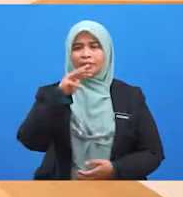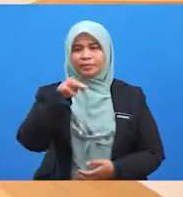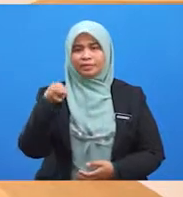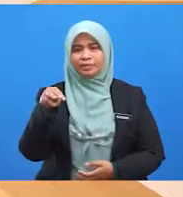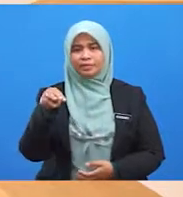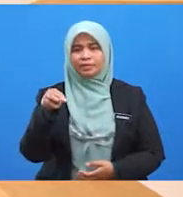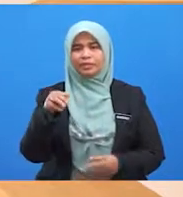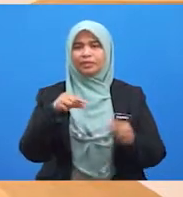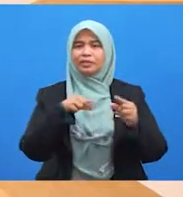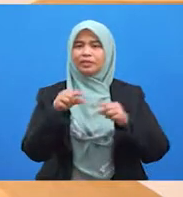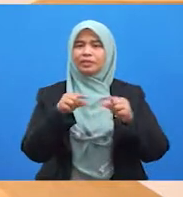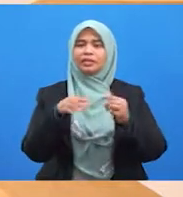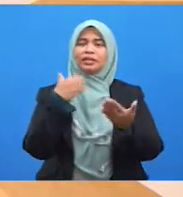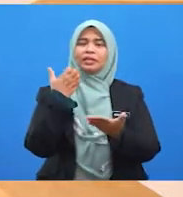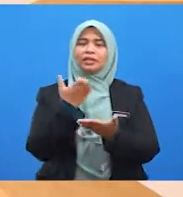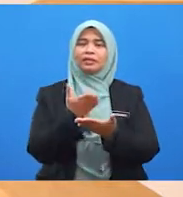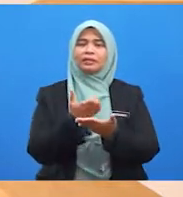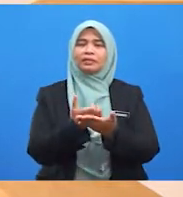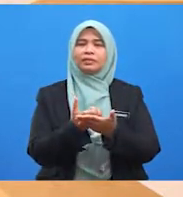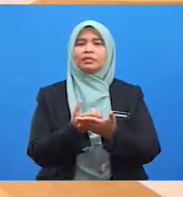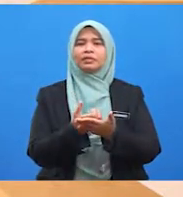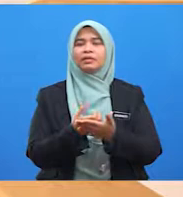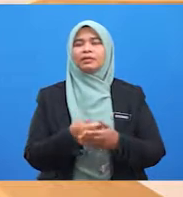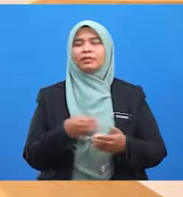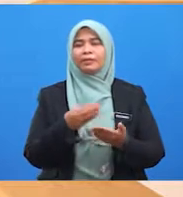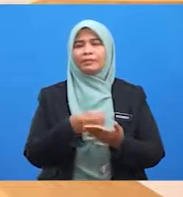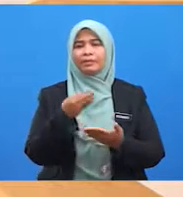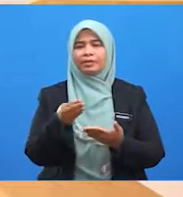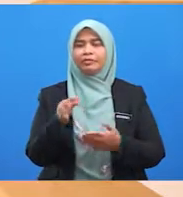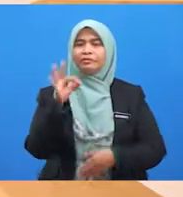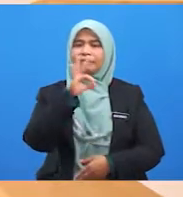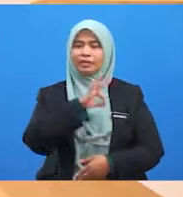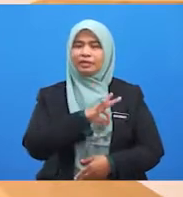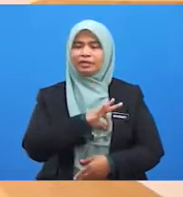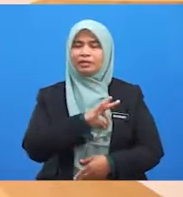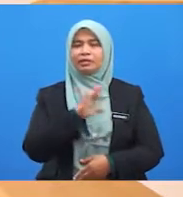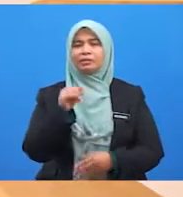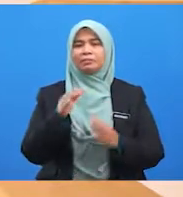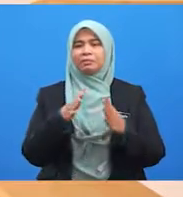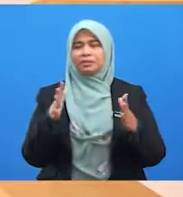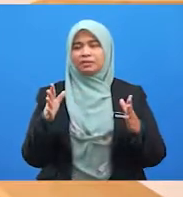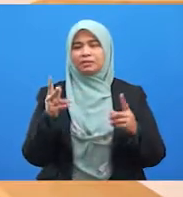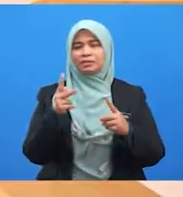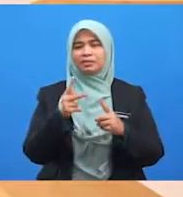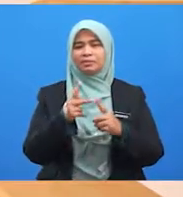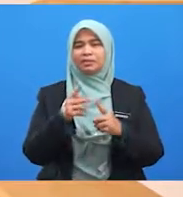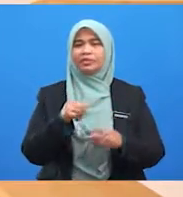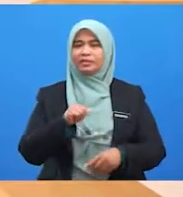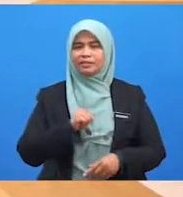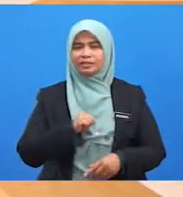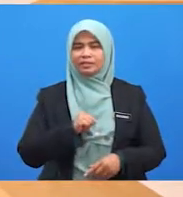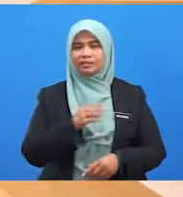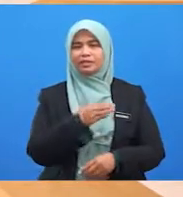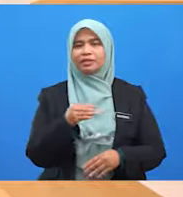Murid-murid, kegiatan ekonomi sememangnya memberikan manfaat yang begitu besar kepada diri kita